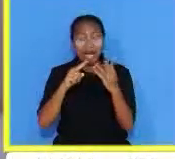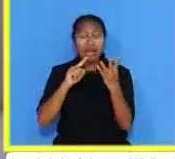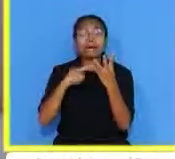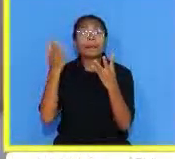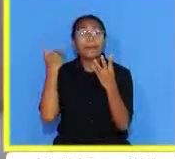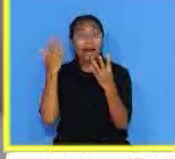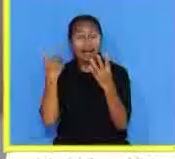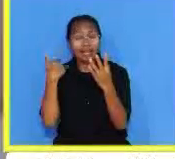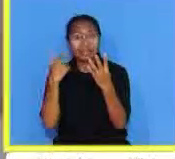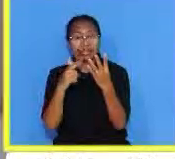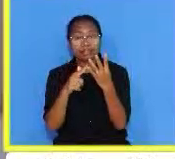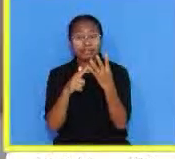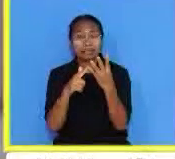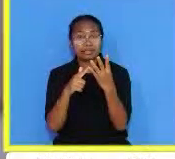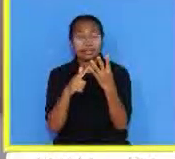kemarin pagi